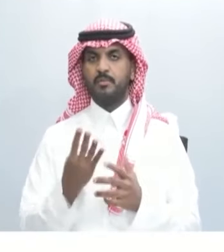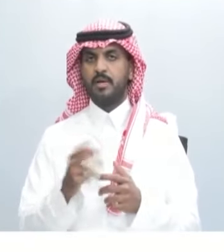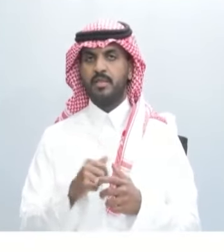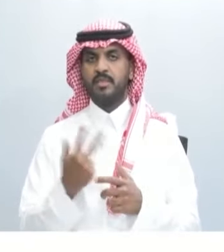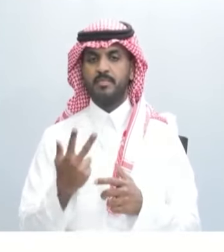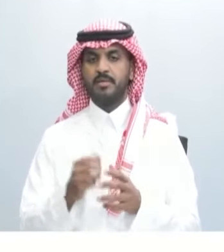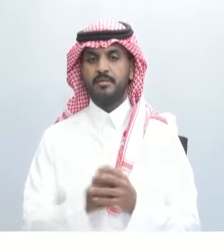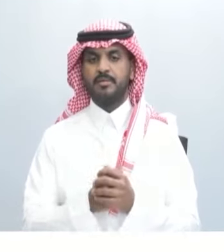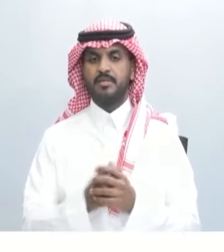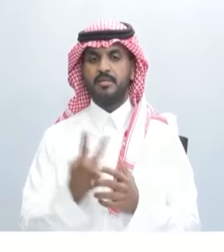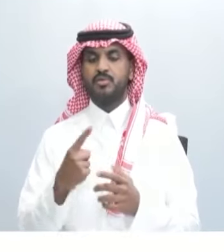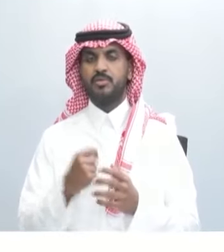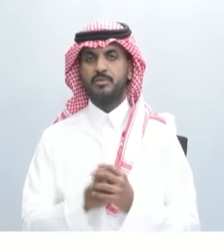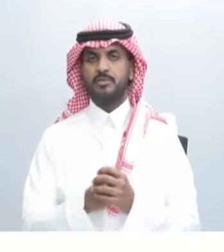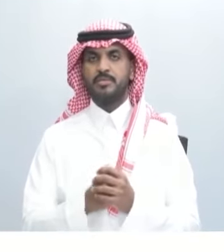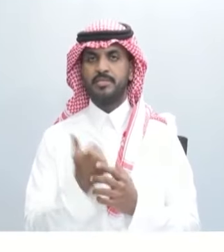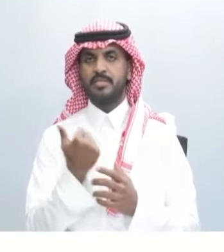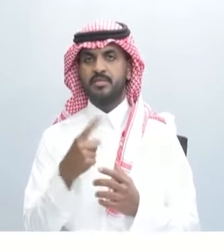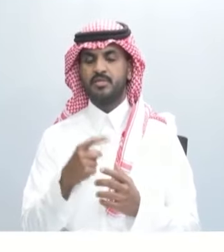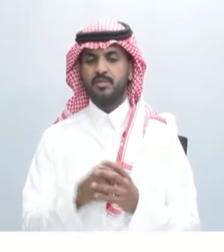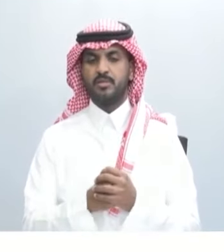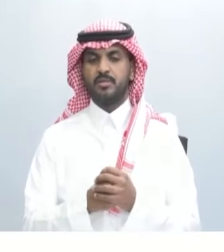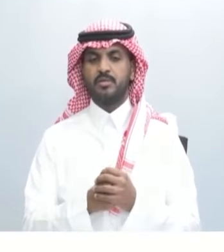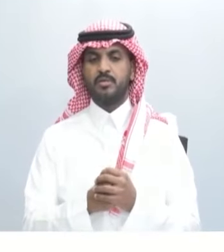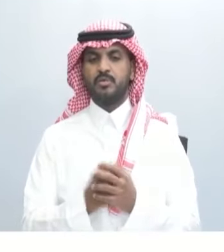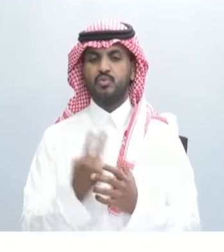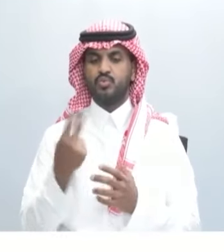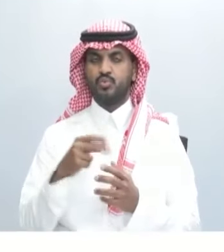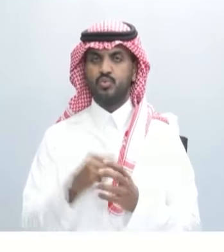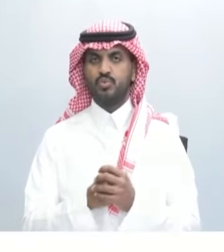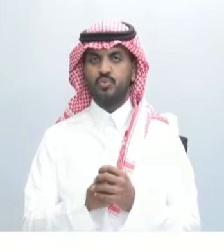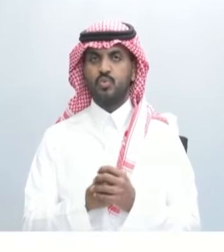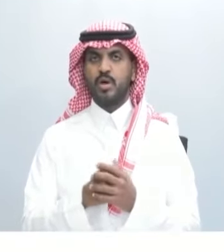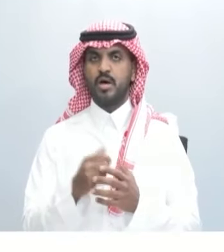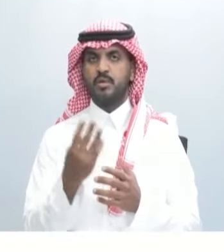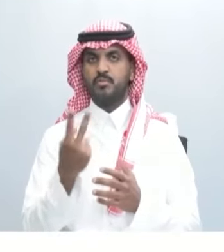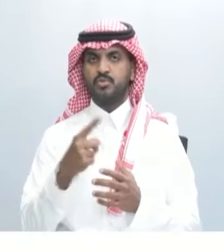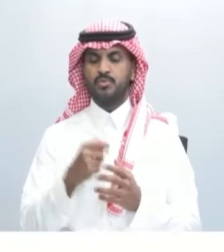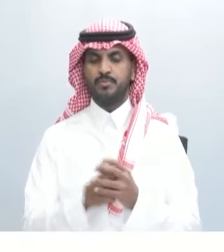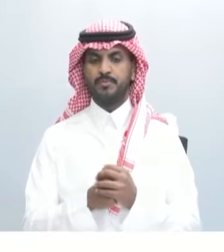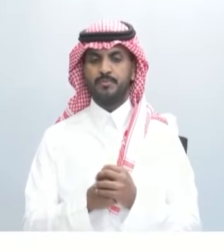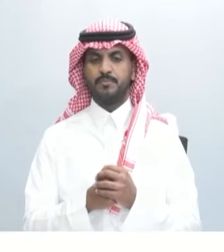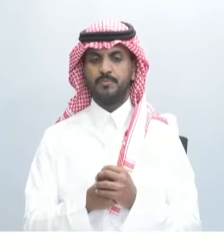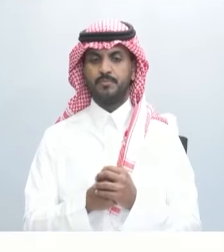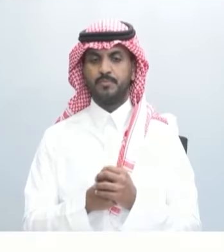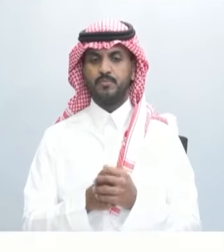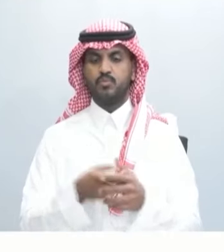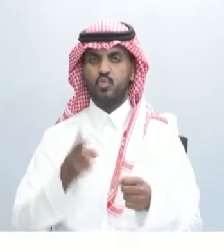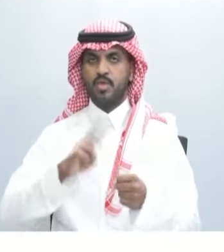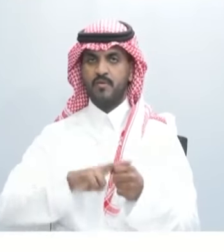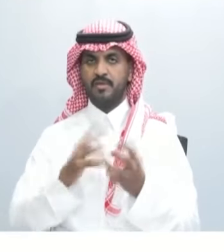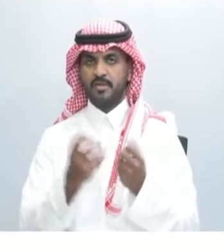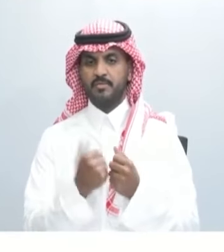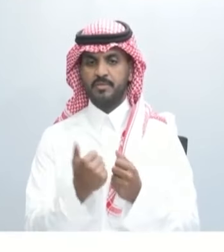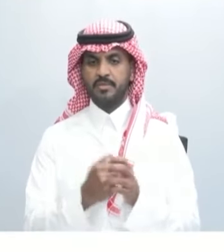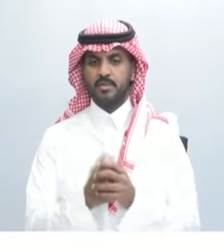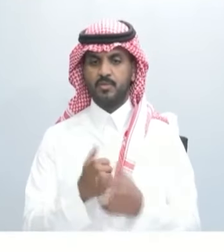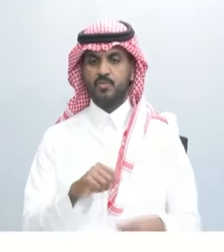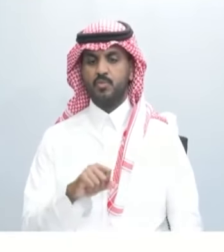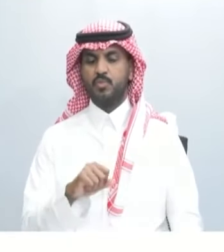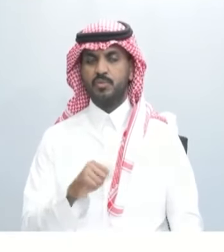ثمانيه 12 سته عشر عشرون اربعه وعشرون مضاعفات العدد سته